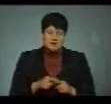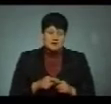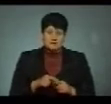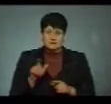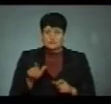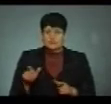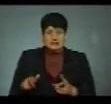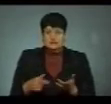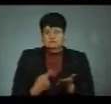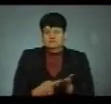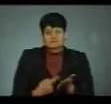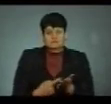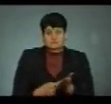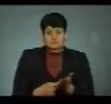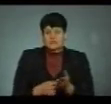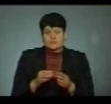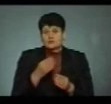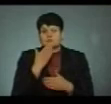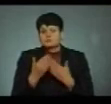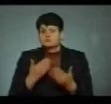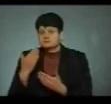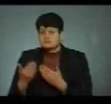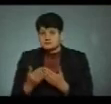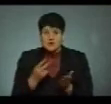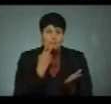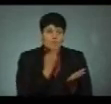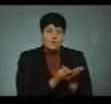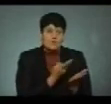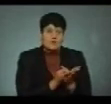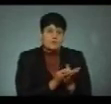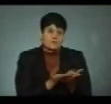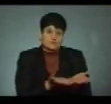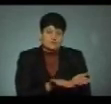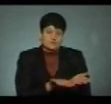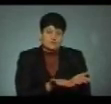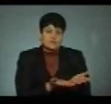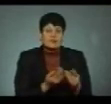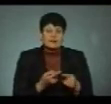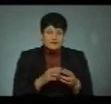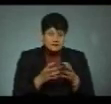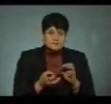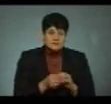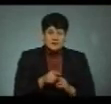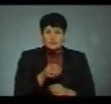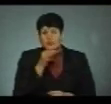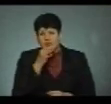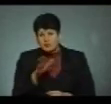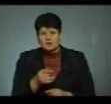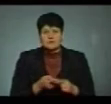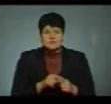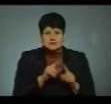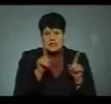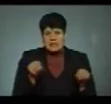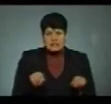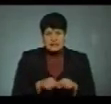Він тільки робить зріз соціологічний і показує вам цю фотографію. Те, що вам не подобається ця картинка,